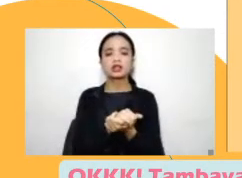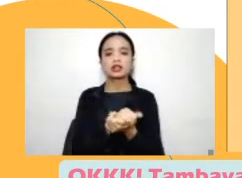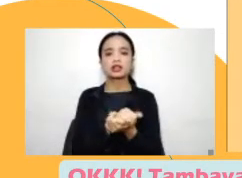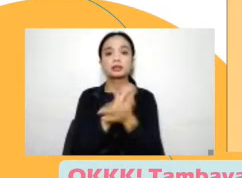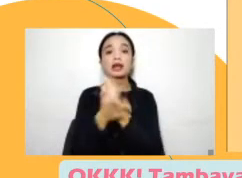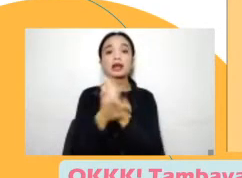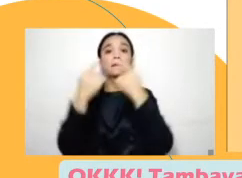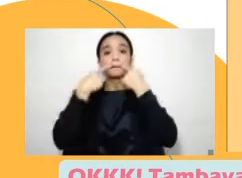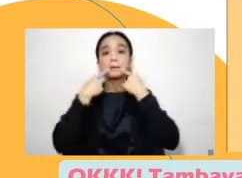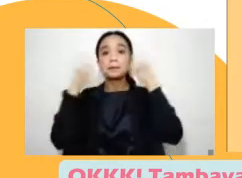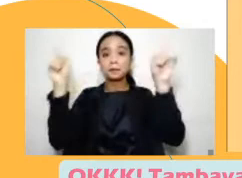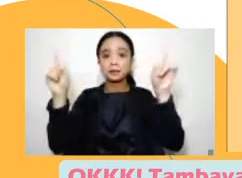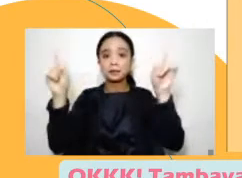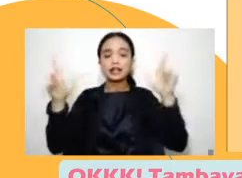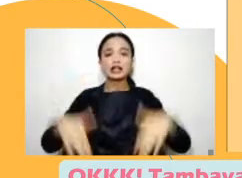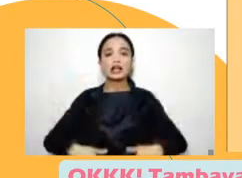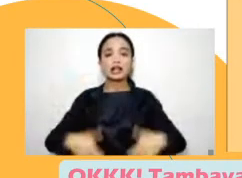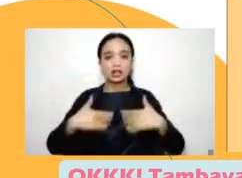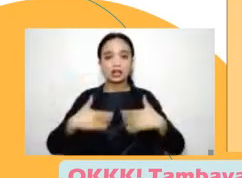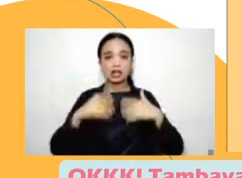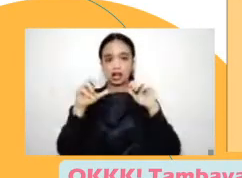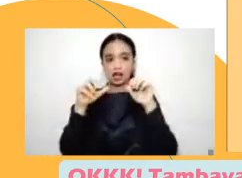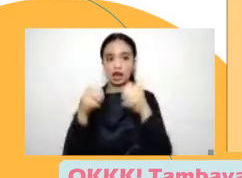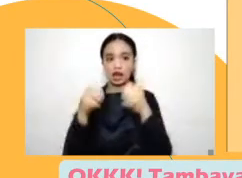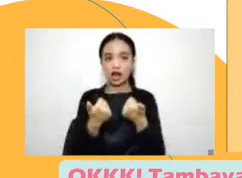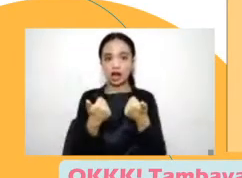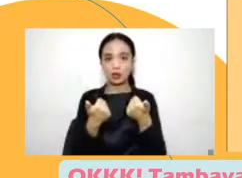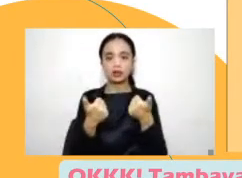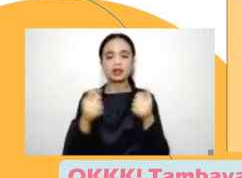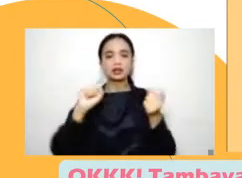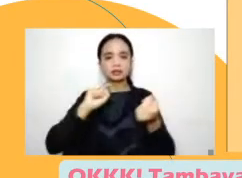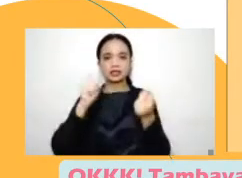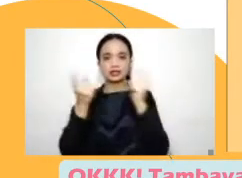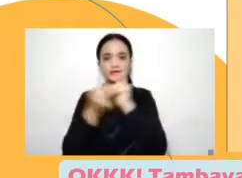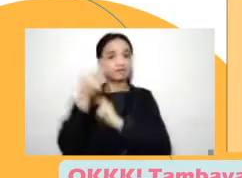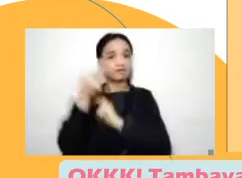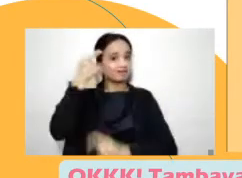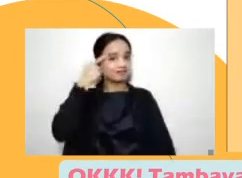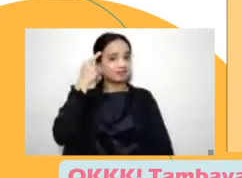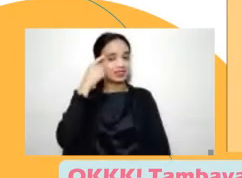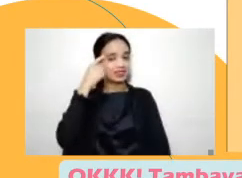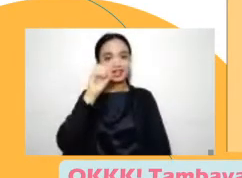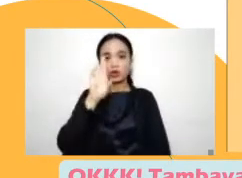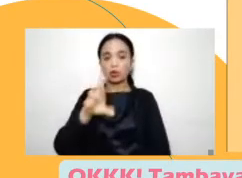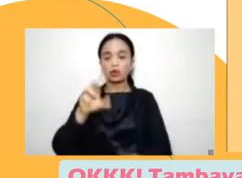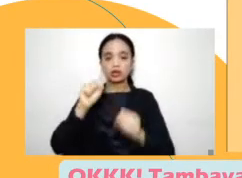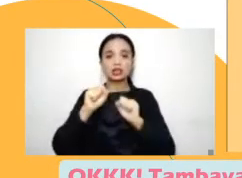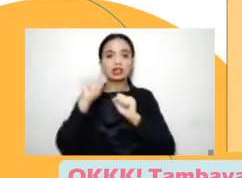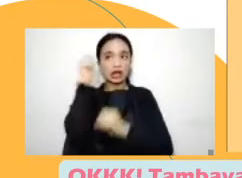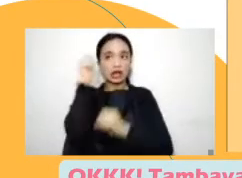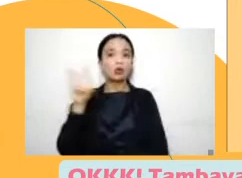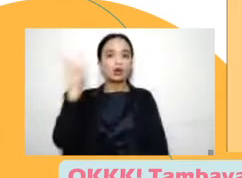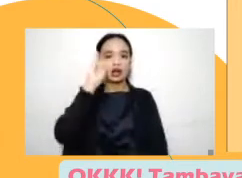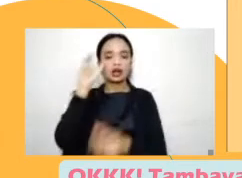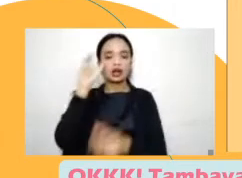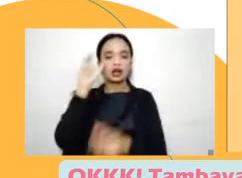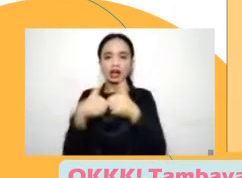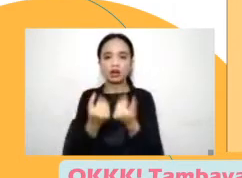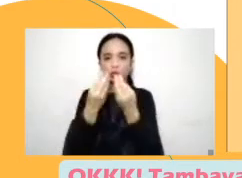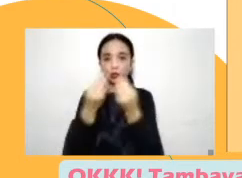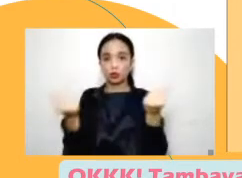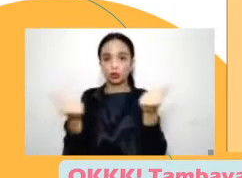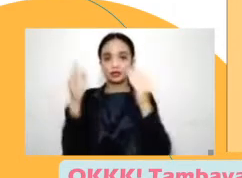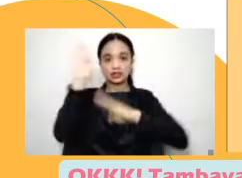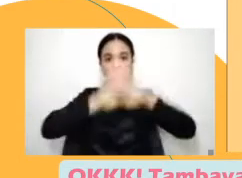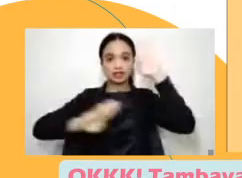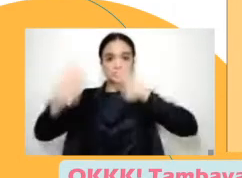napapagtagumpayan ang buhay sa pamamagitan ng pagbabago sa kaisipan o kamulatan bilang pagtugon sa problema,